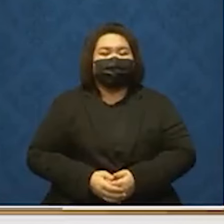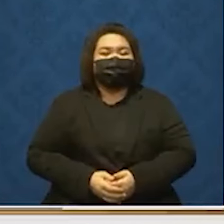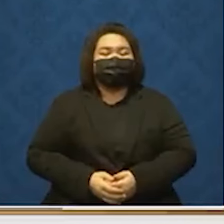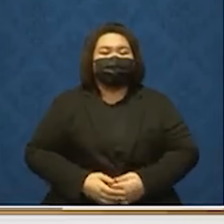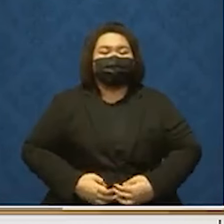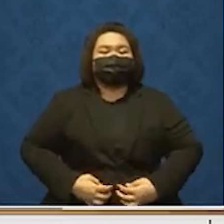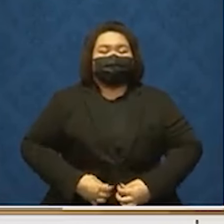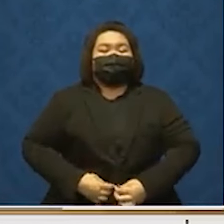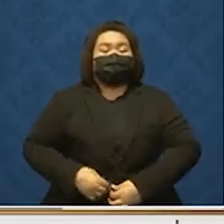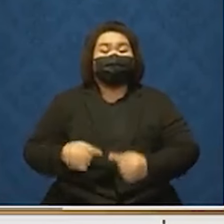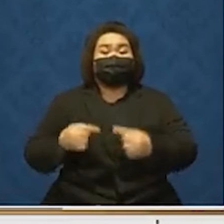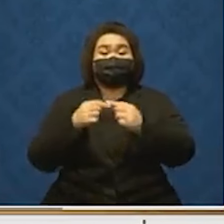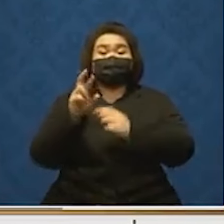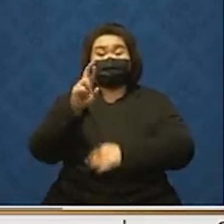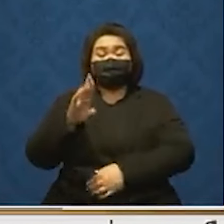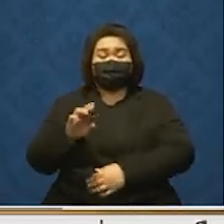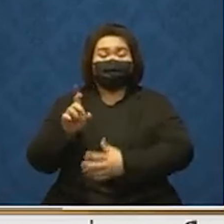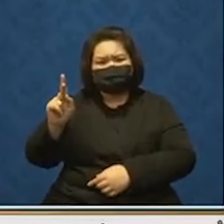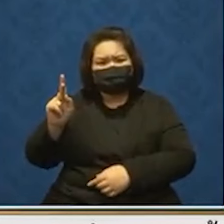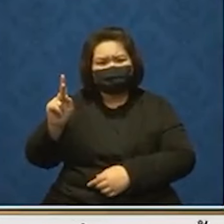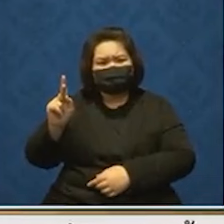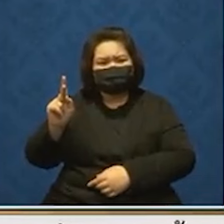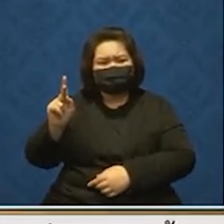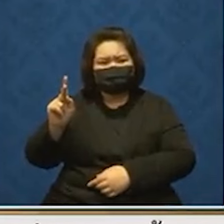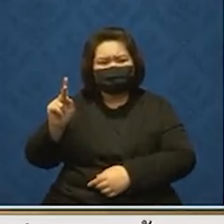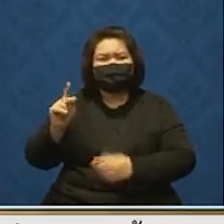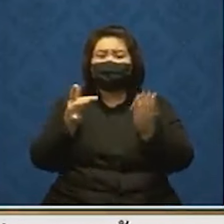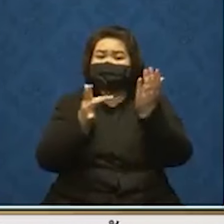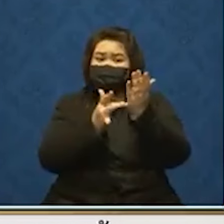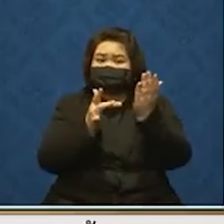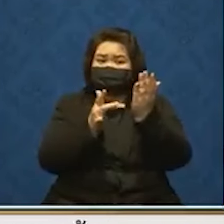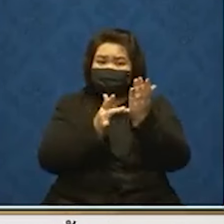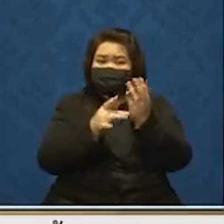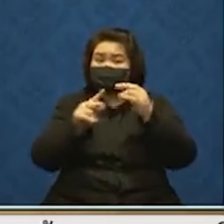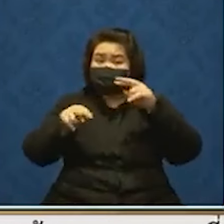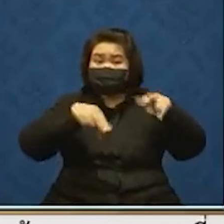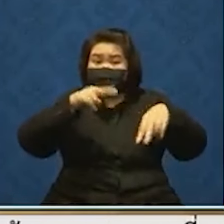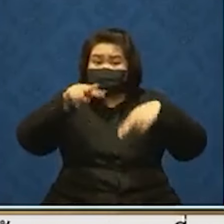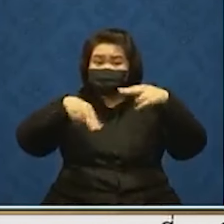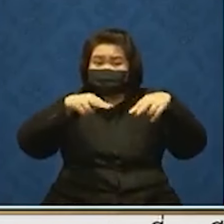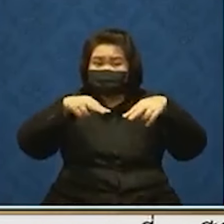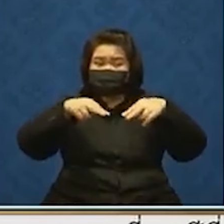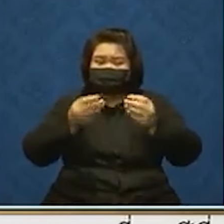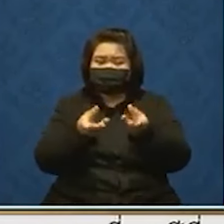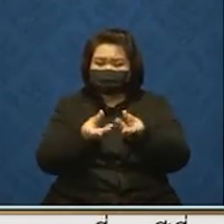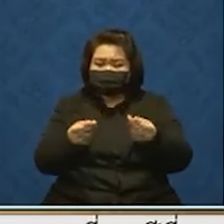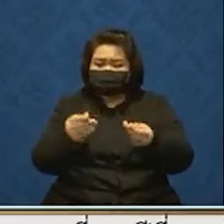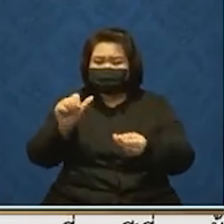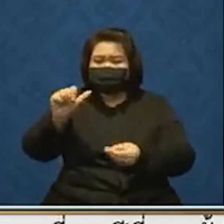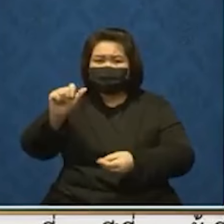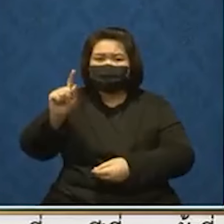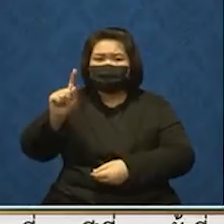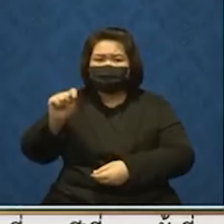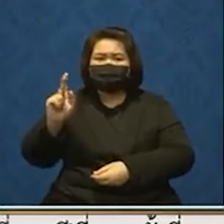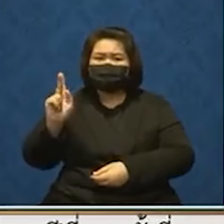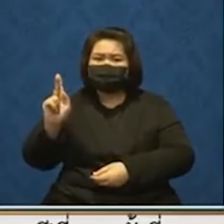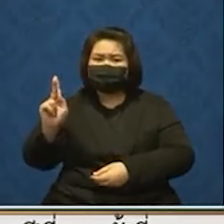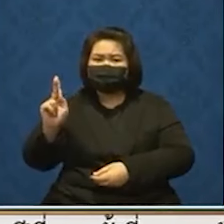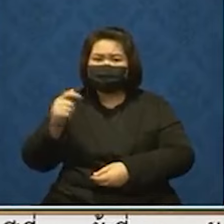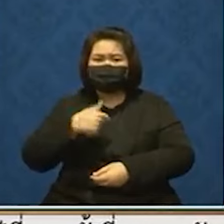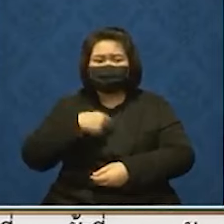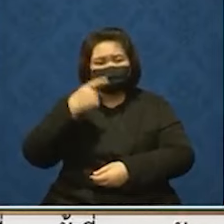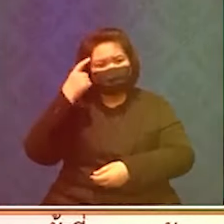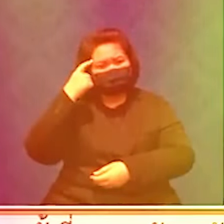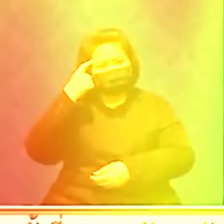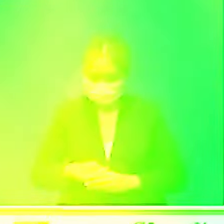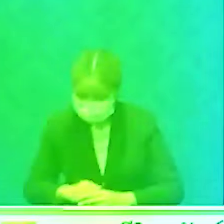ATK ใช้ระบบดาวเทียมไปรังวัด ใช้เทคโนโลยีในการตรวจที่ดิน ATK ครับโดยใช้ ATK คือผมเข้าใจว่ามันเป็